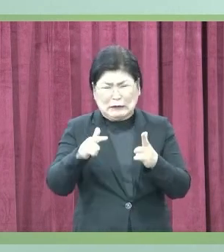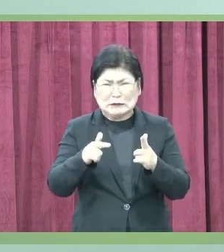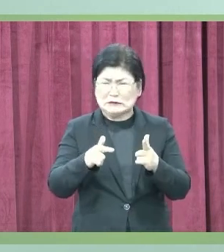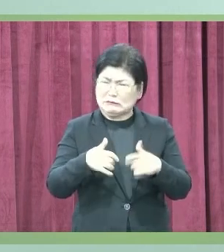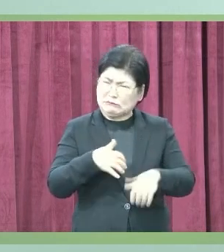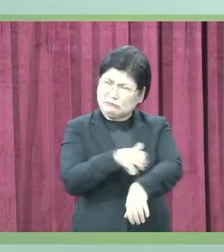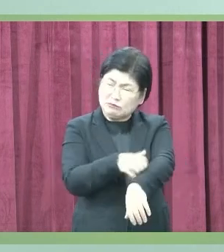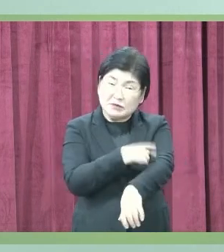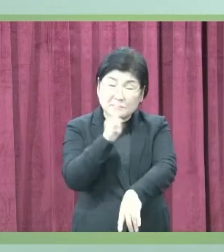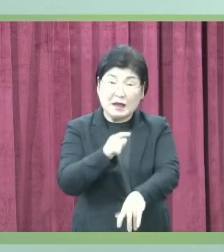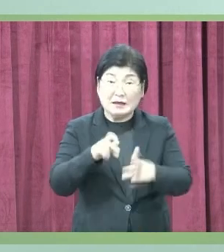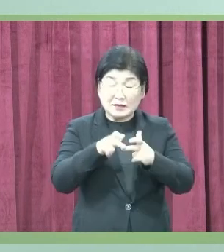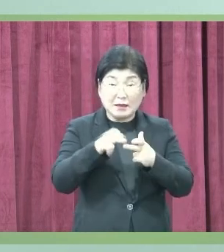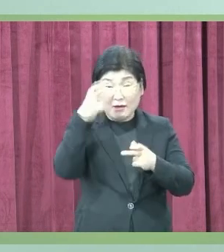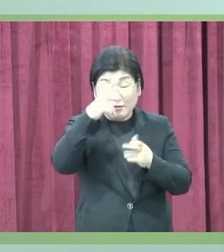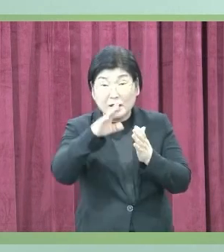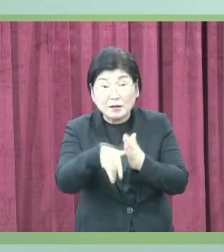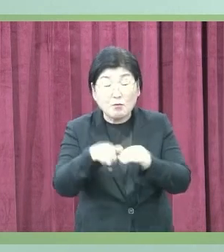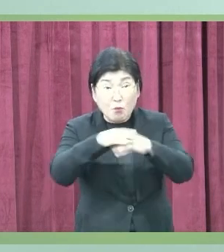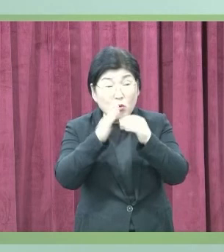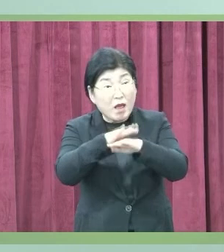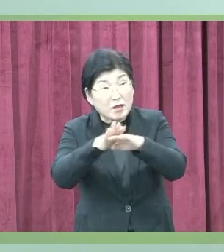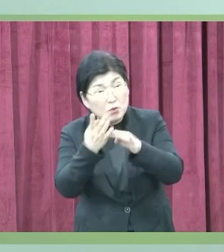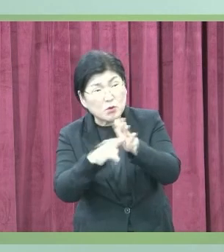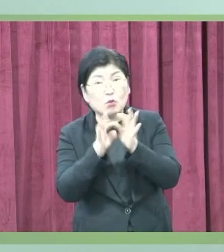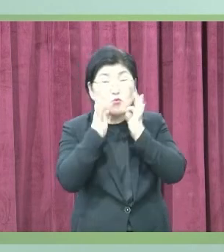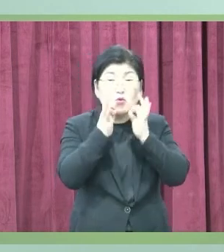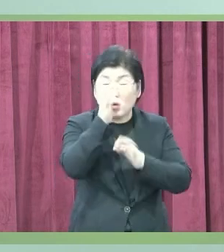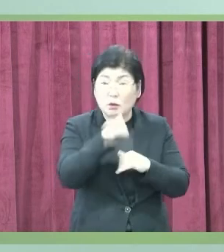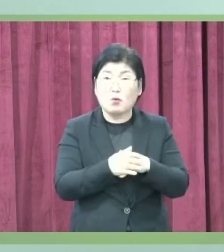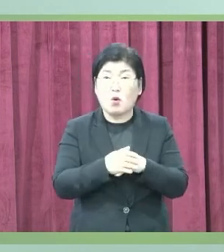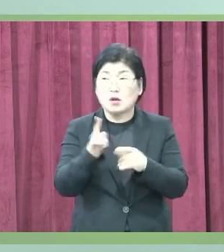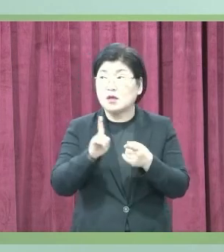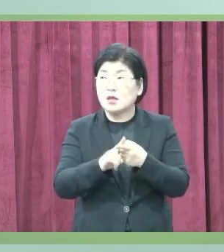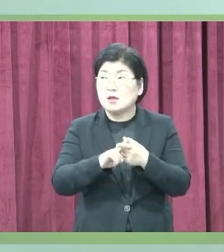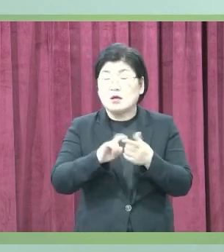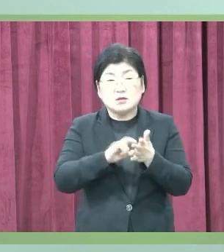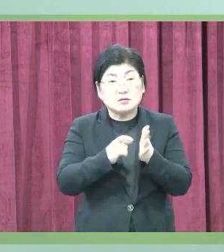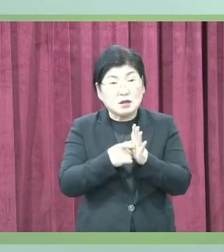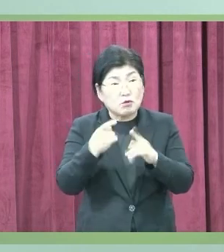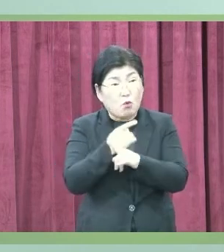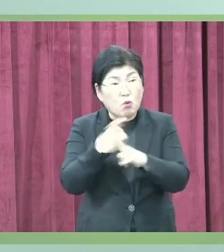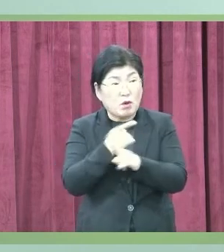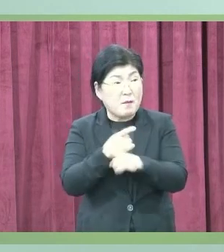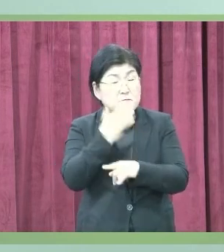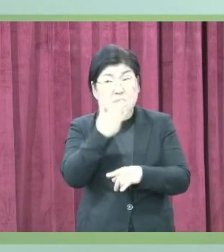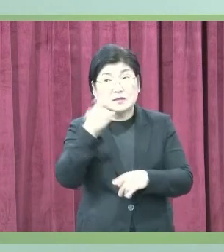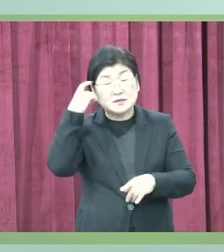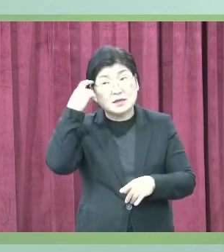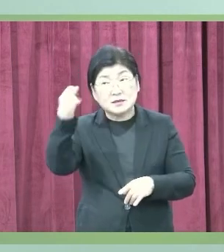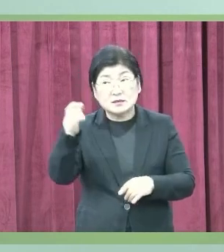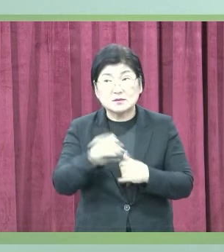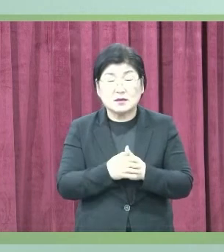장애 친화 검진에서는 이 모든 것을 해결하고자 노력하고 있고 이런 부분이 어느 정도 개선이 되고 있습니다. 그러나 장애